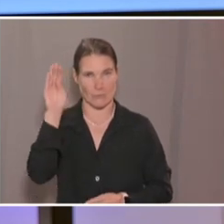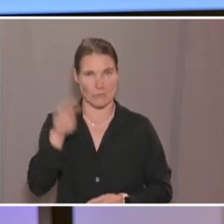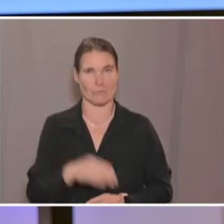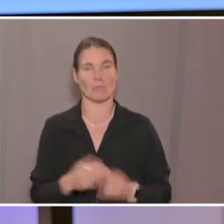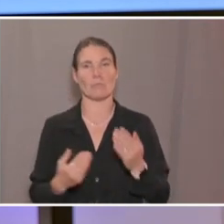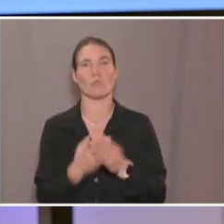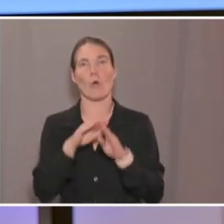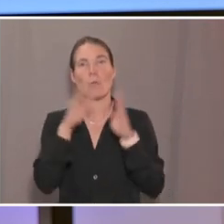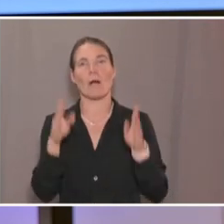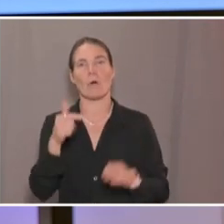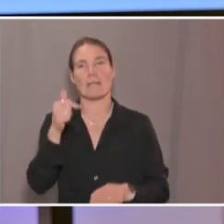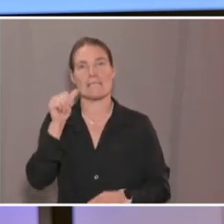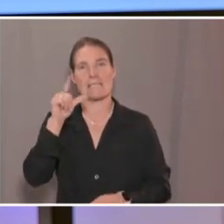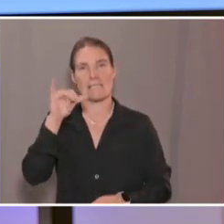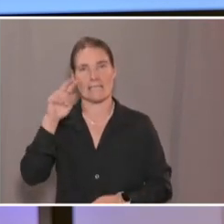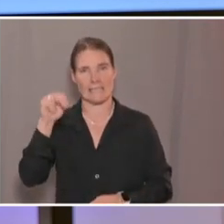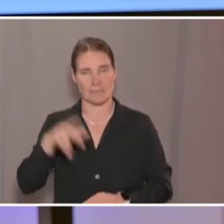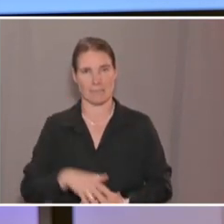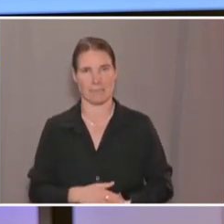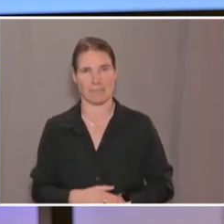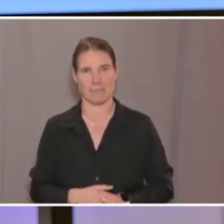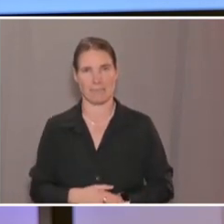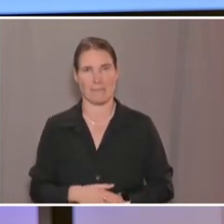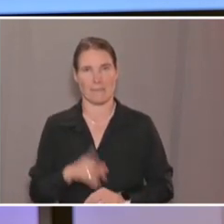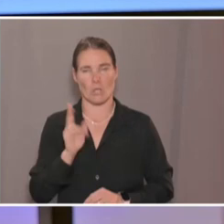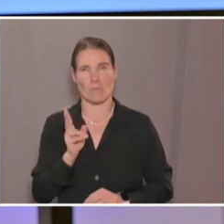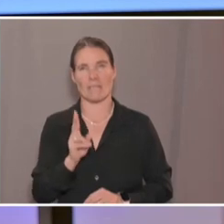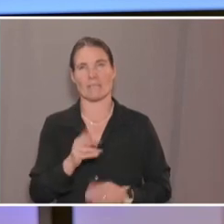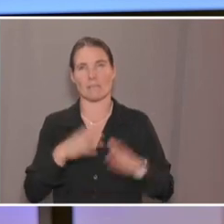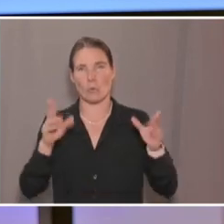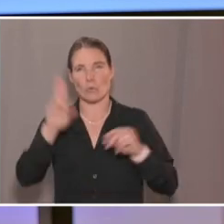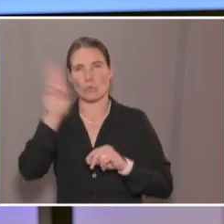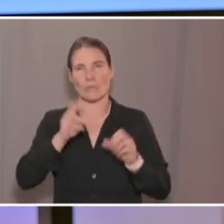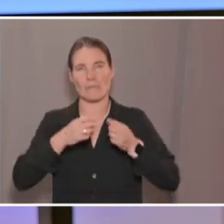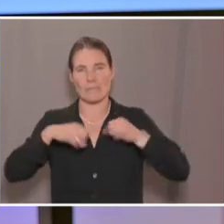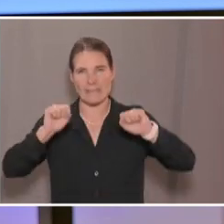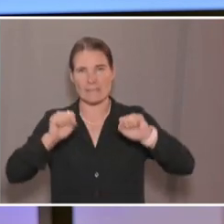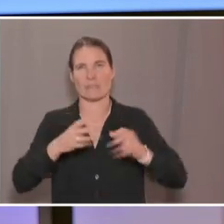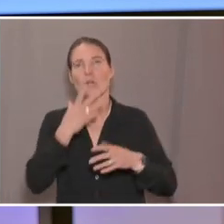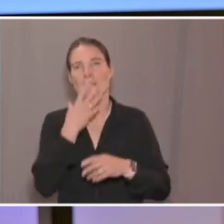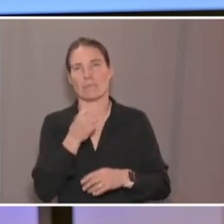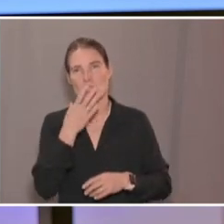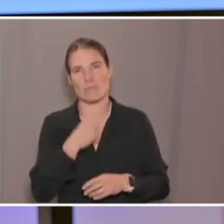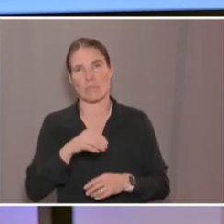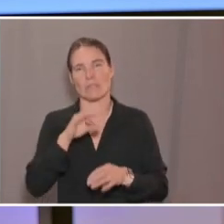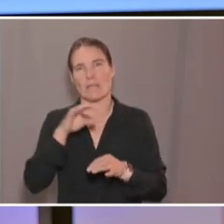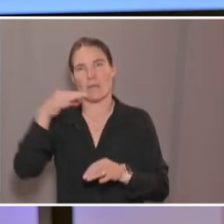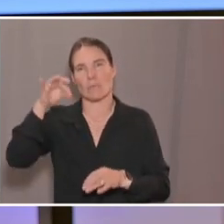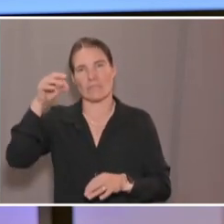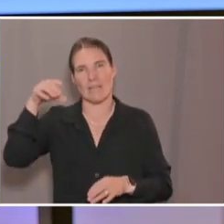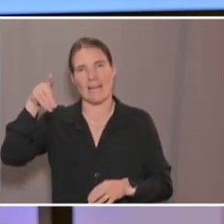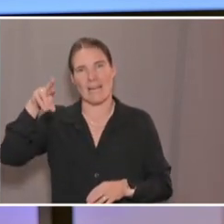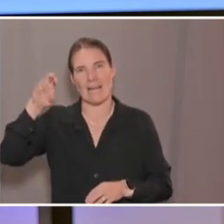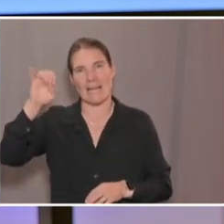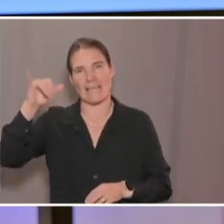Neubau Tallinn. Gerne hätten wir ihn mit einem wirklich großen Unifest eingeweiht. Das war ein besonderer Wunsch auch von Werner Reinhardt. Das war pandemiebedingt